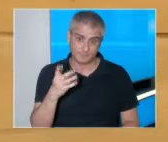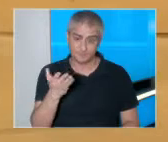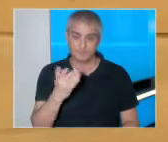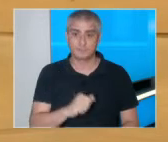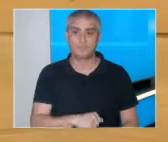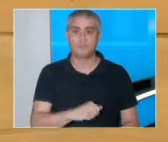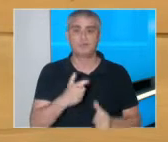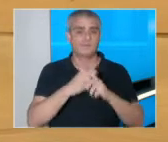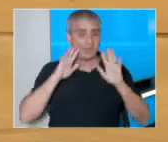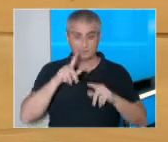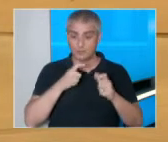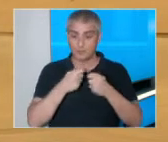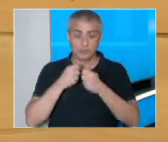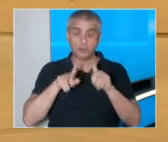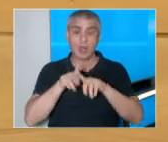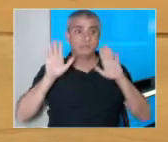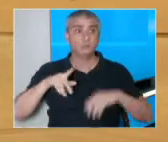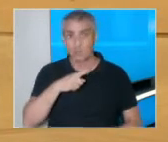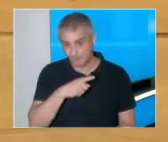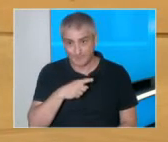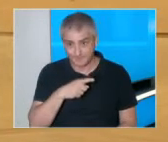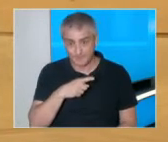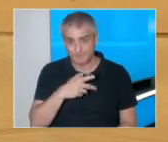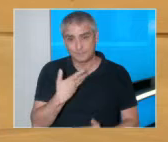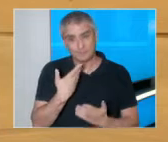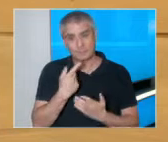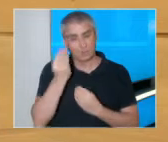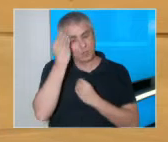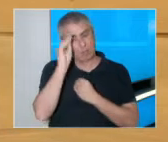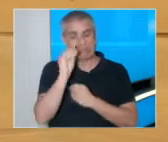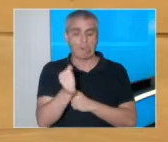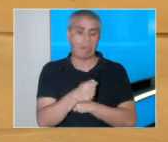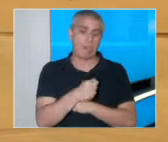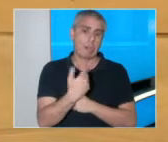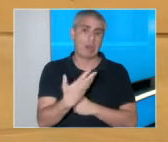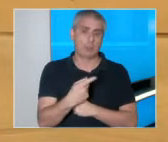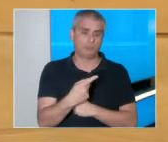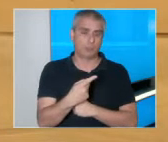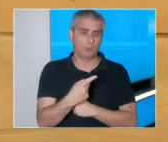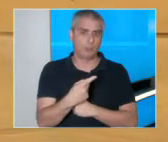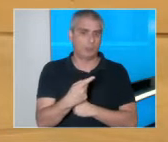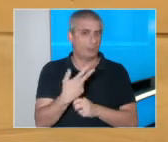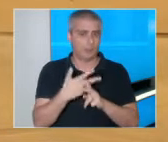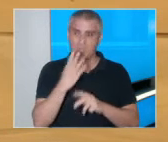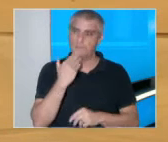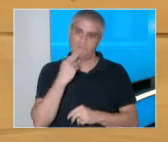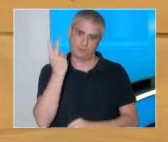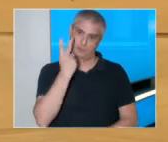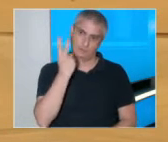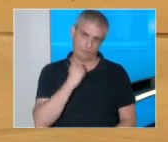בבקשה. פעם, התנועה של האחים המוסלמים הוציאה איזו הודעה רפה, רק בעברית